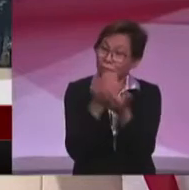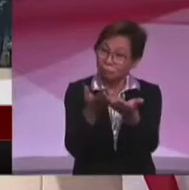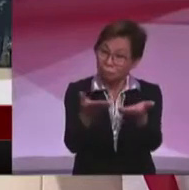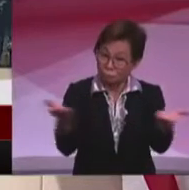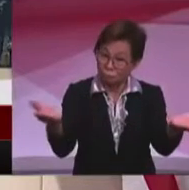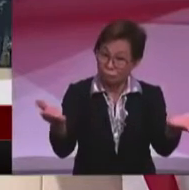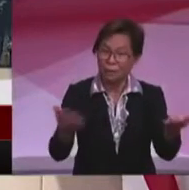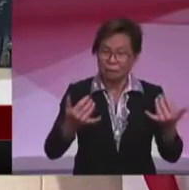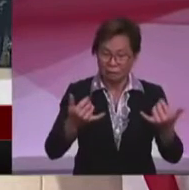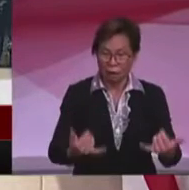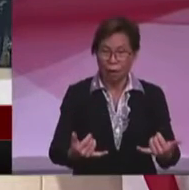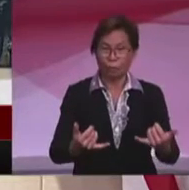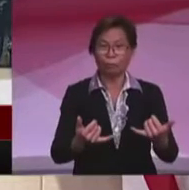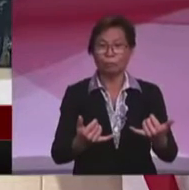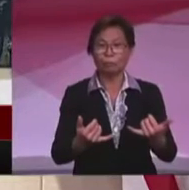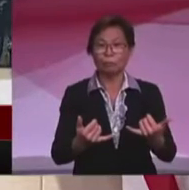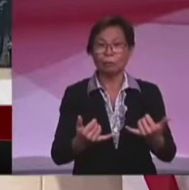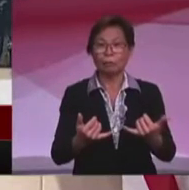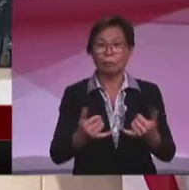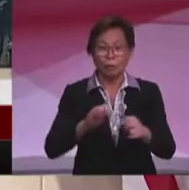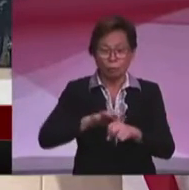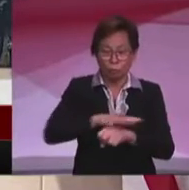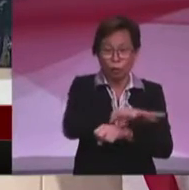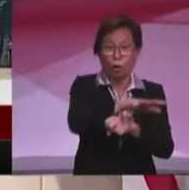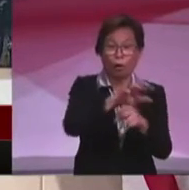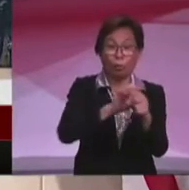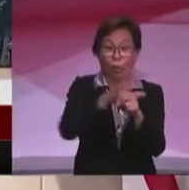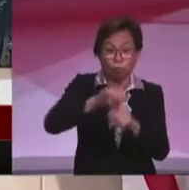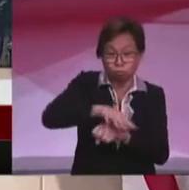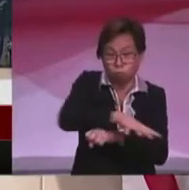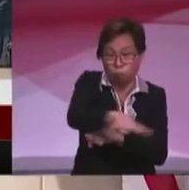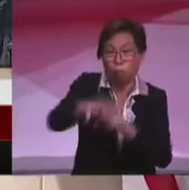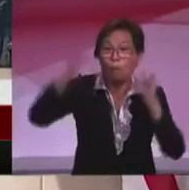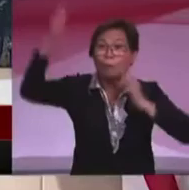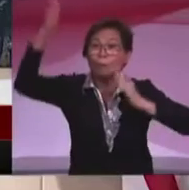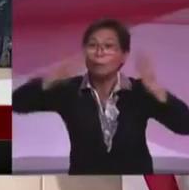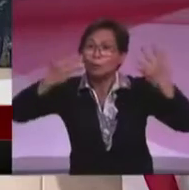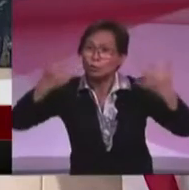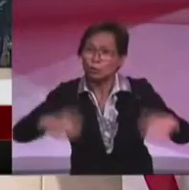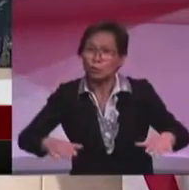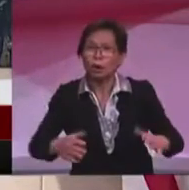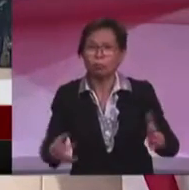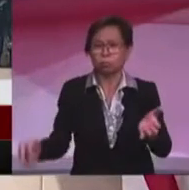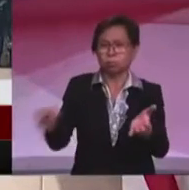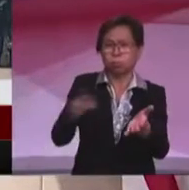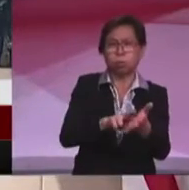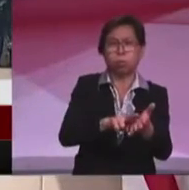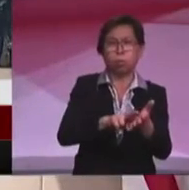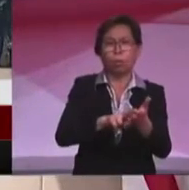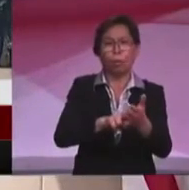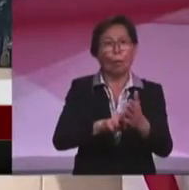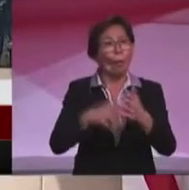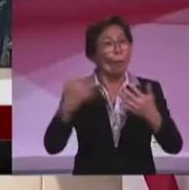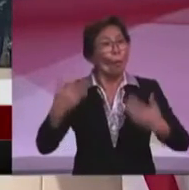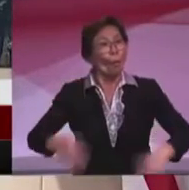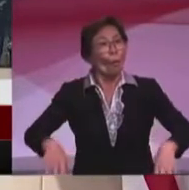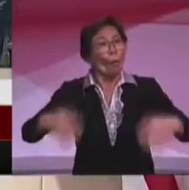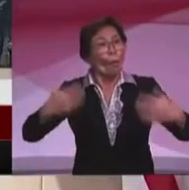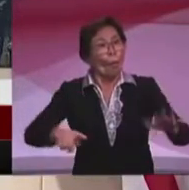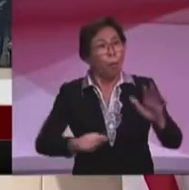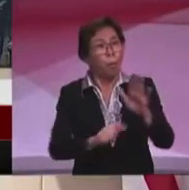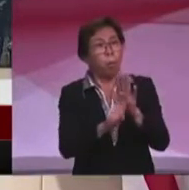Hai hari wikis jangkitan baru komik 19 dalam negara telah mencatatkan angka tertinggi